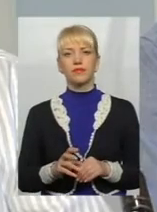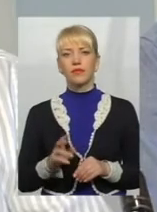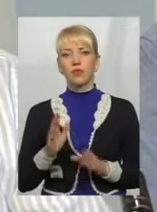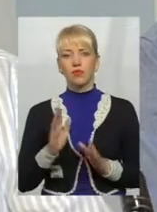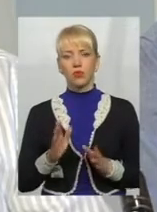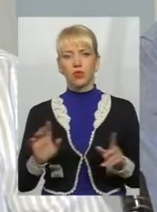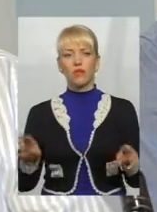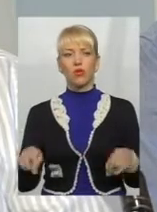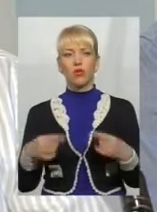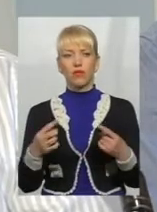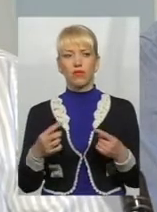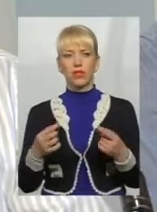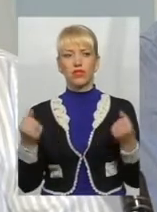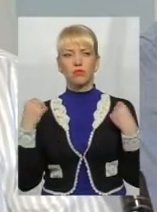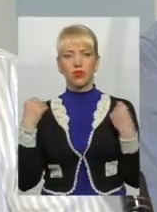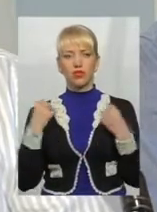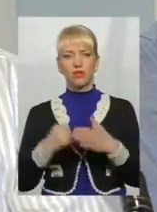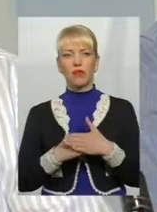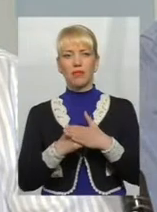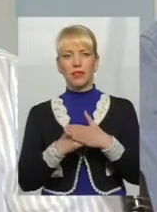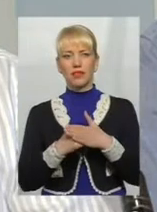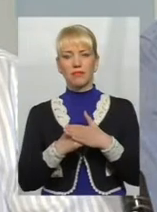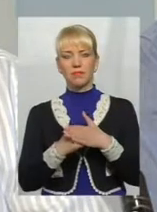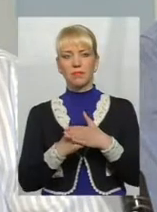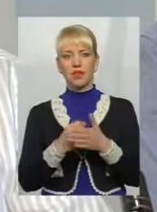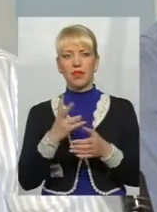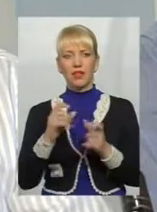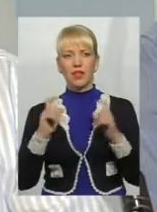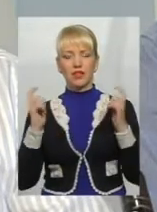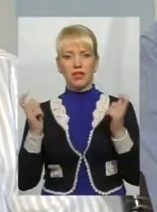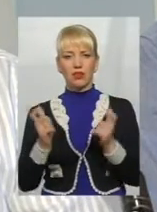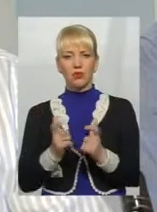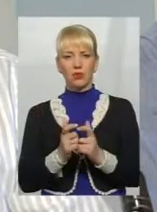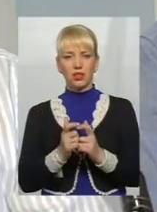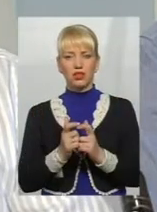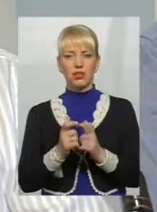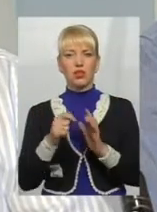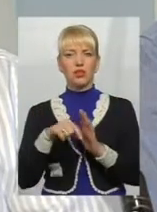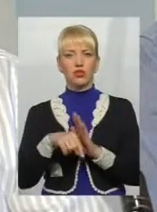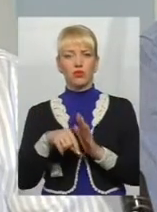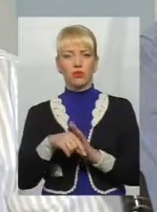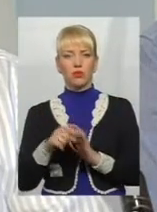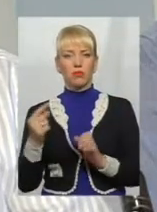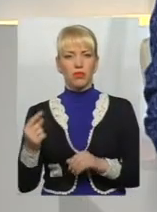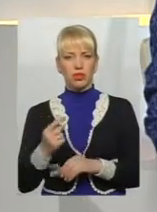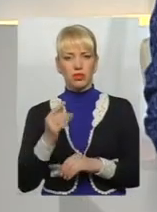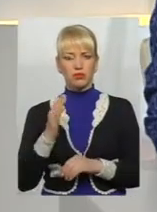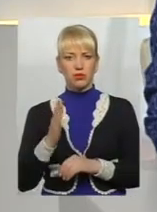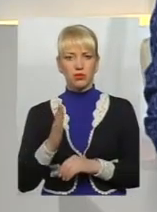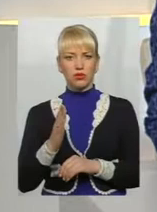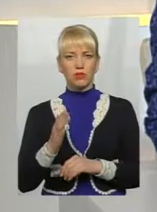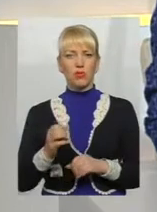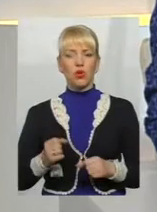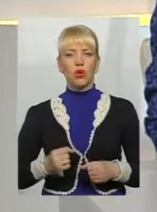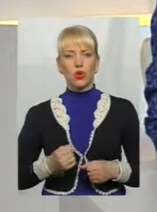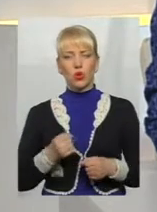буде відновлено спортивну базу на стадіоні, тобто теж будуть